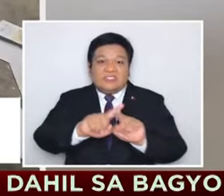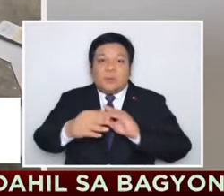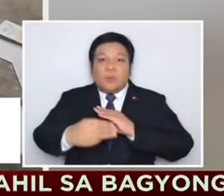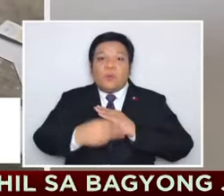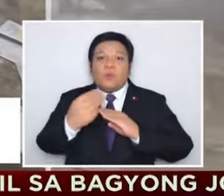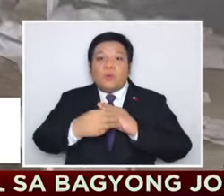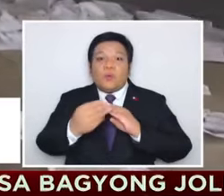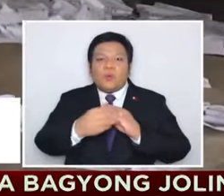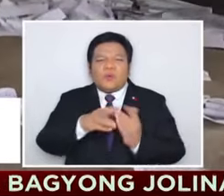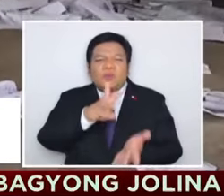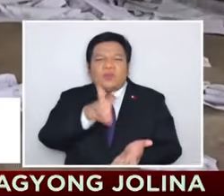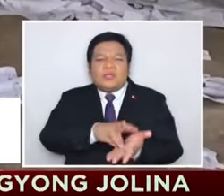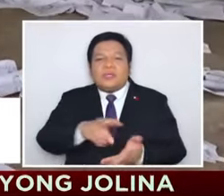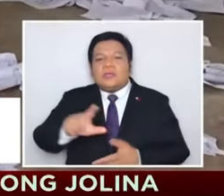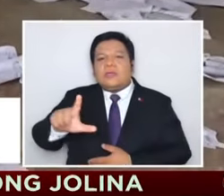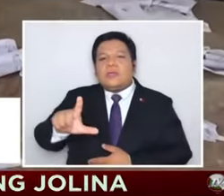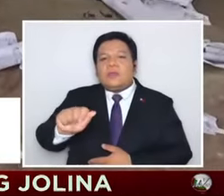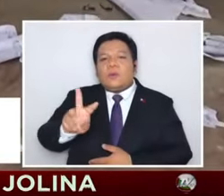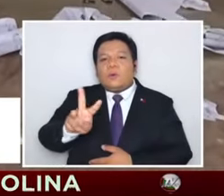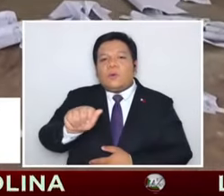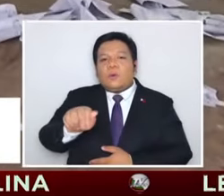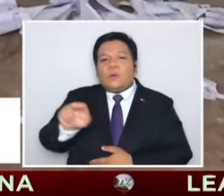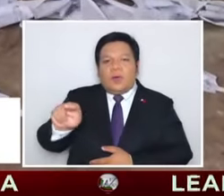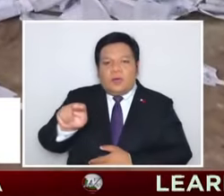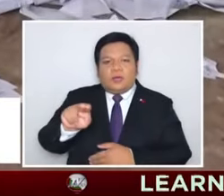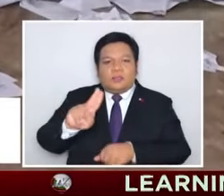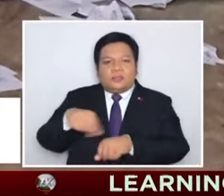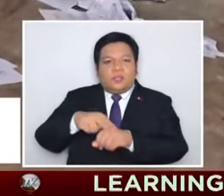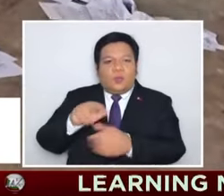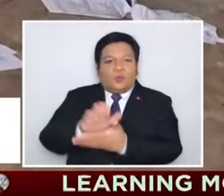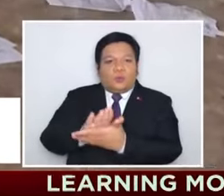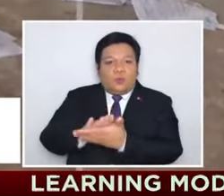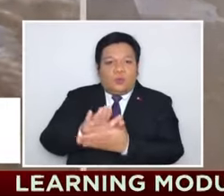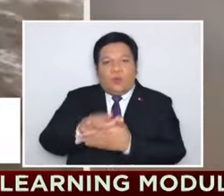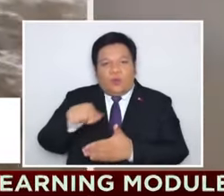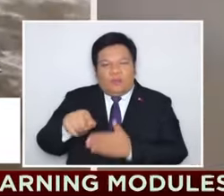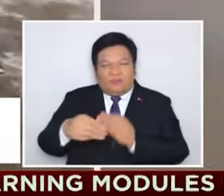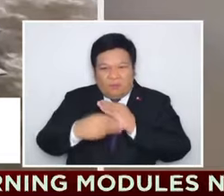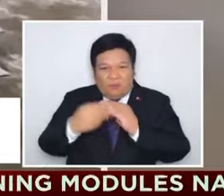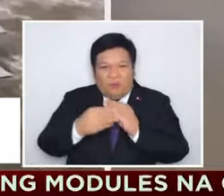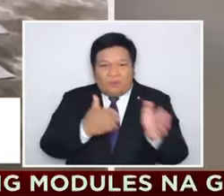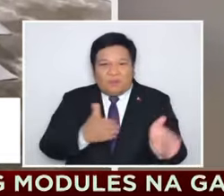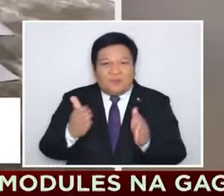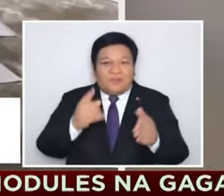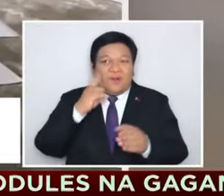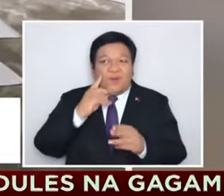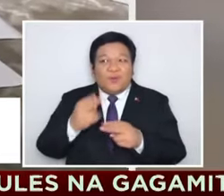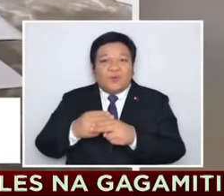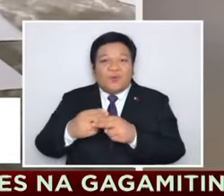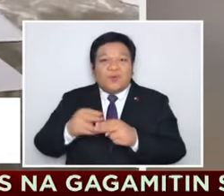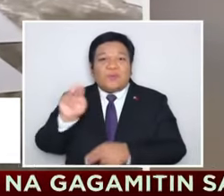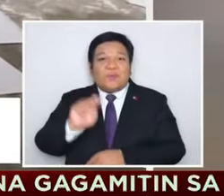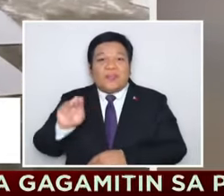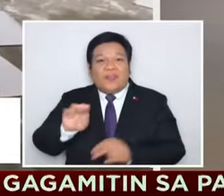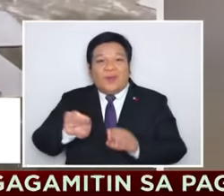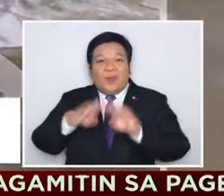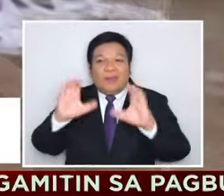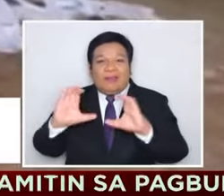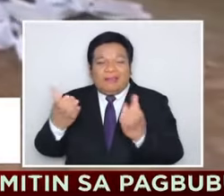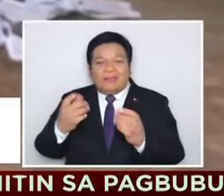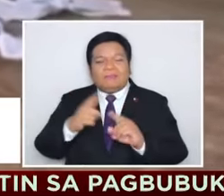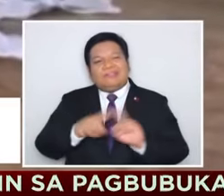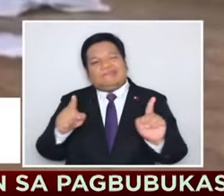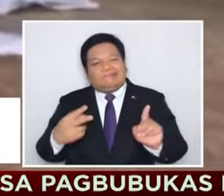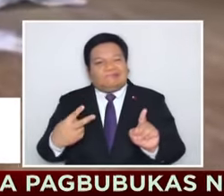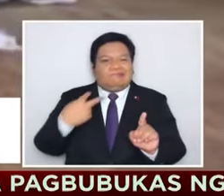of Craftsmanship and Home Industries. Inihahanda dapat nila ito para sa Lunes. Aminado ang mga guro